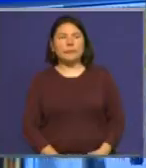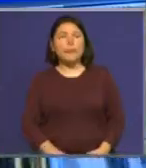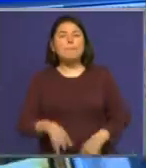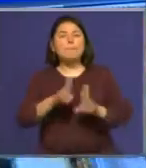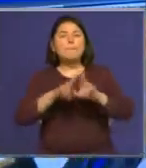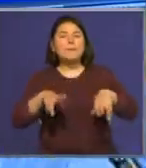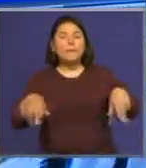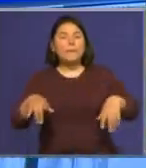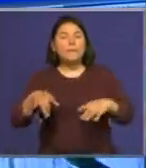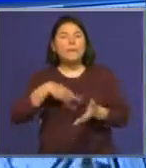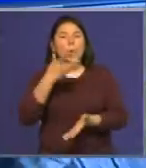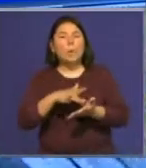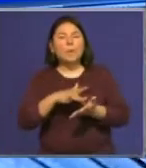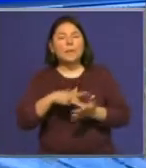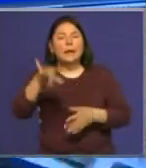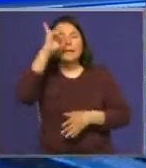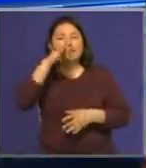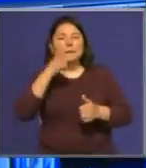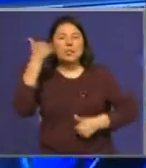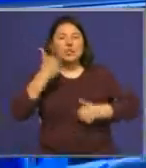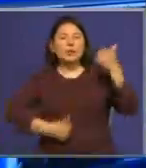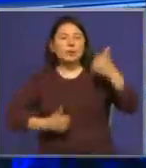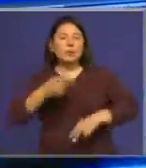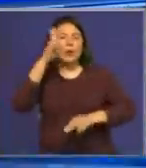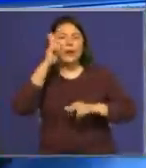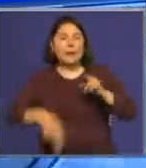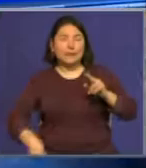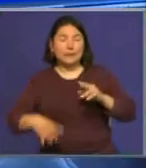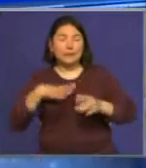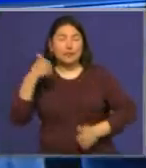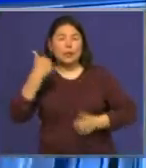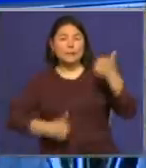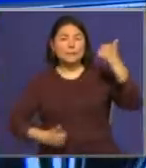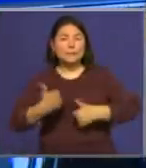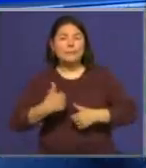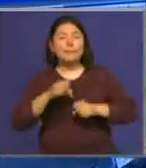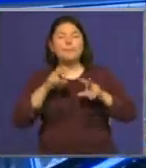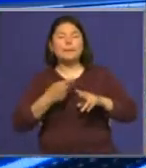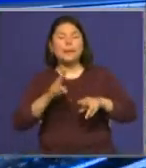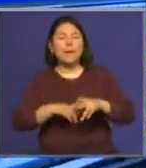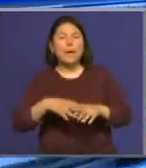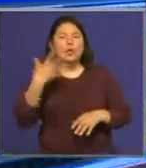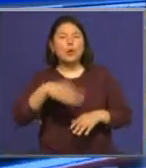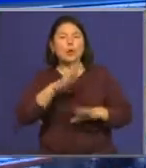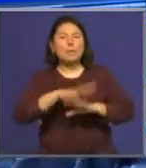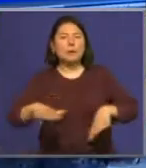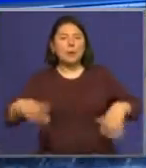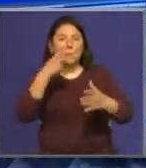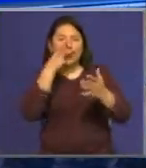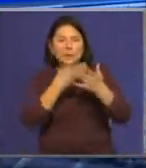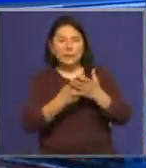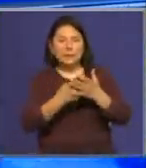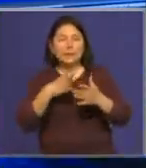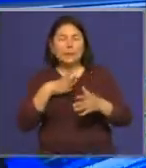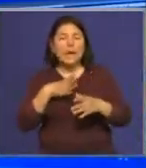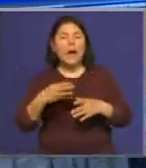Петропавл қаласында жекпе-жектен Қазақстан чемпионаты аяқталды. Бұл жарысқа Маңғыстау құрамасы сапында 50 бала өнер көрсетті. Олардың